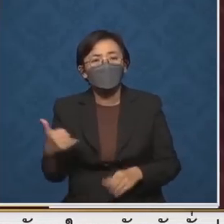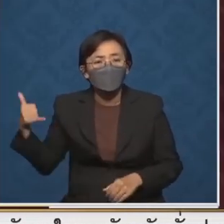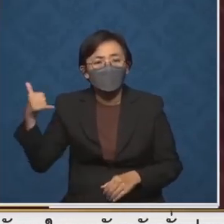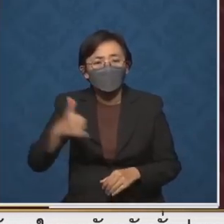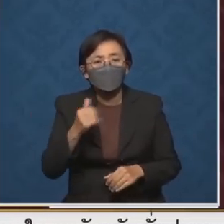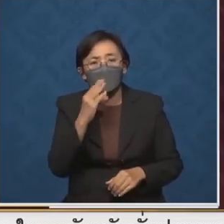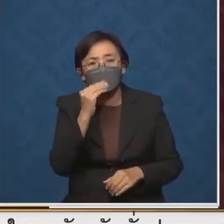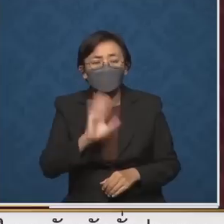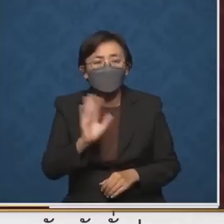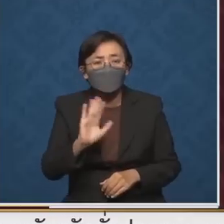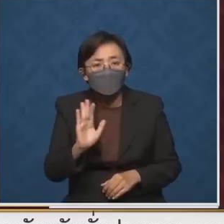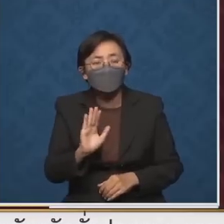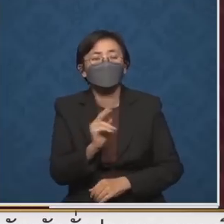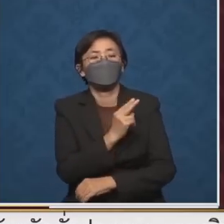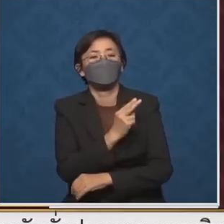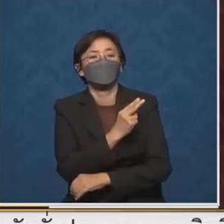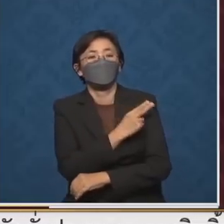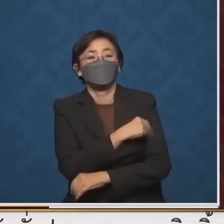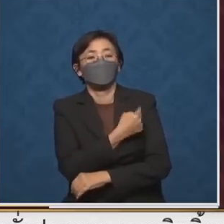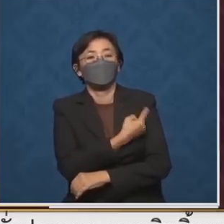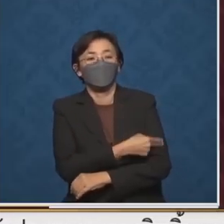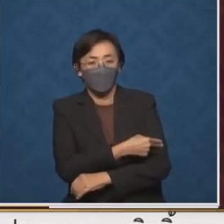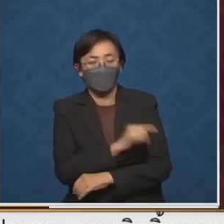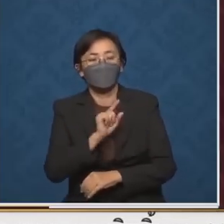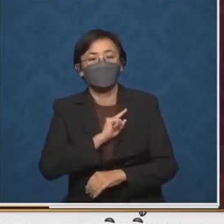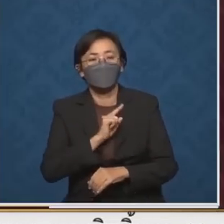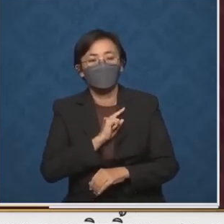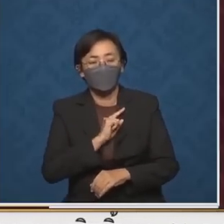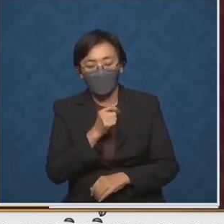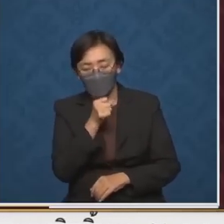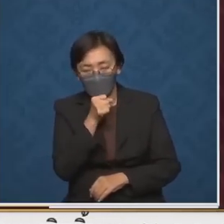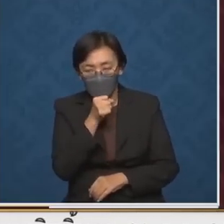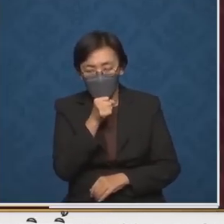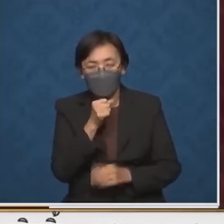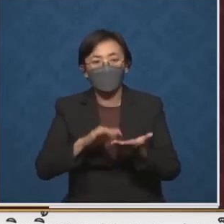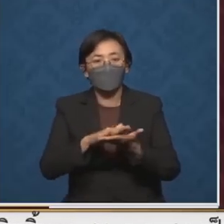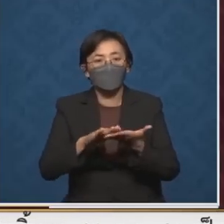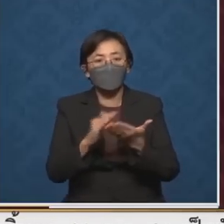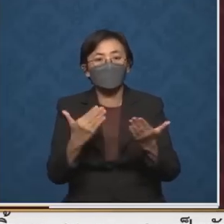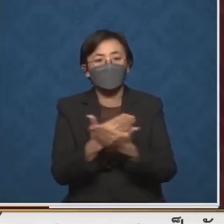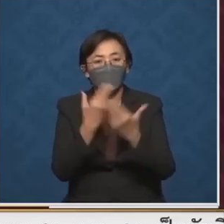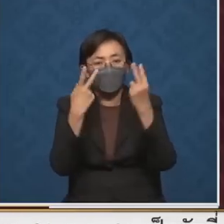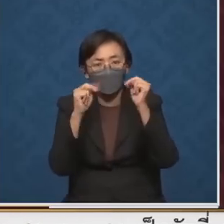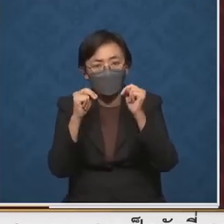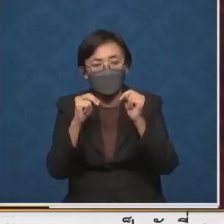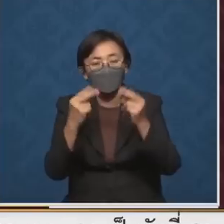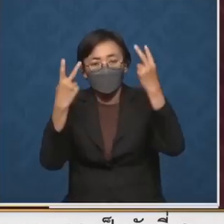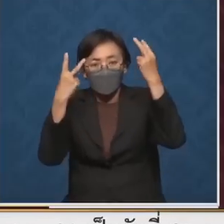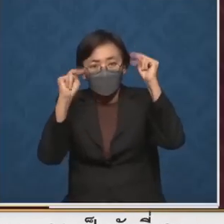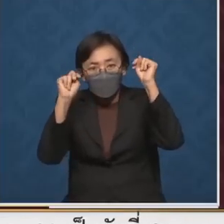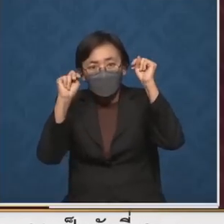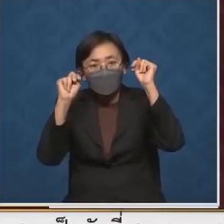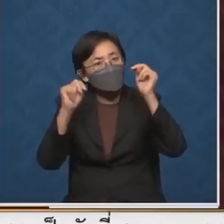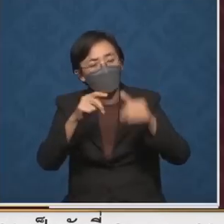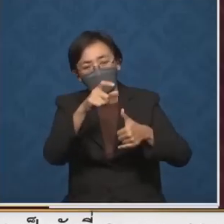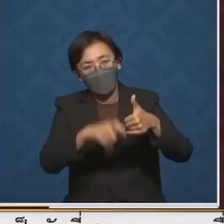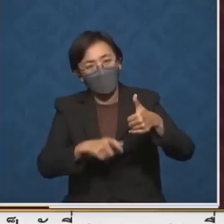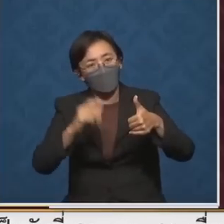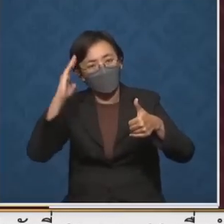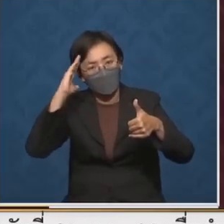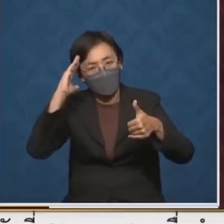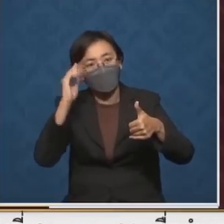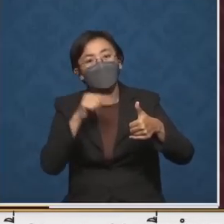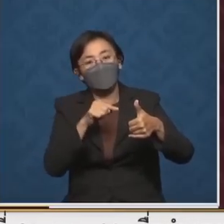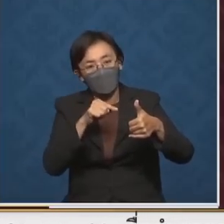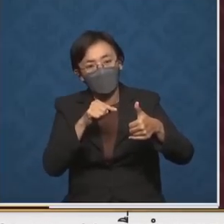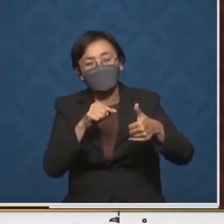่นายกรรนติธรมดานะเป็นชายชาตหหารด้วยคร